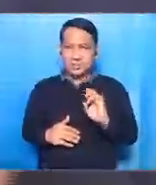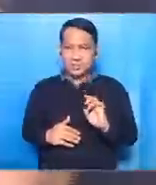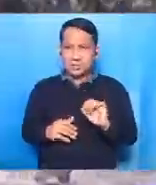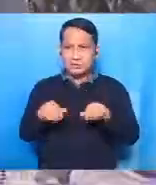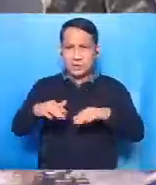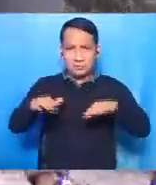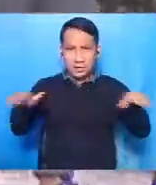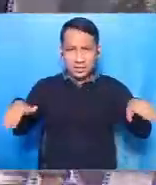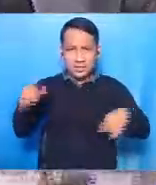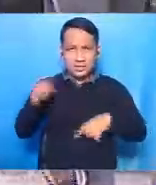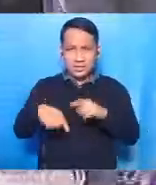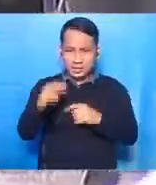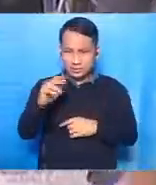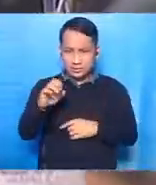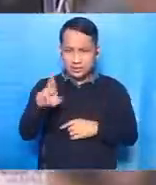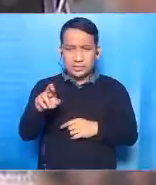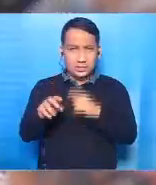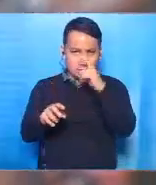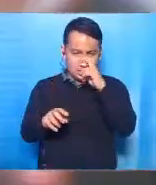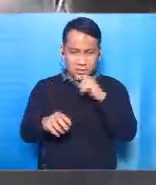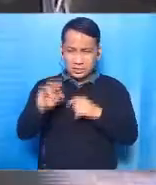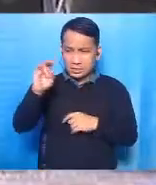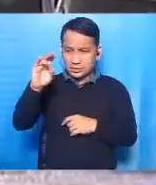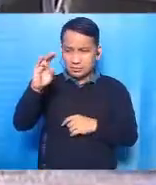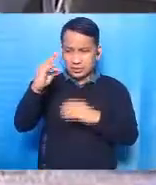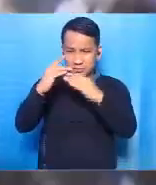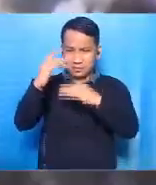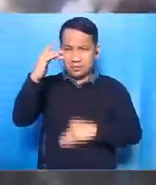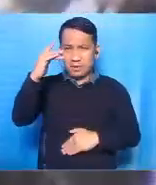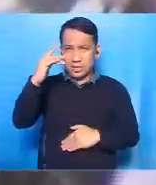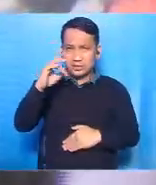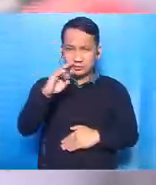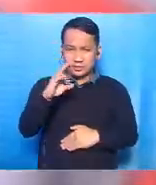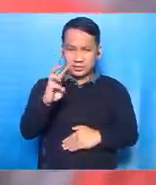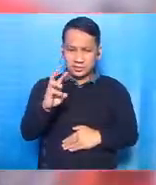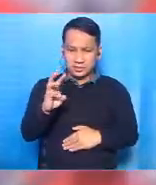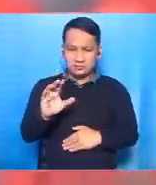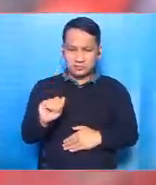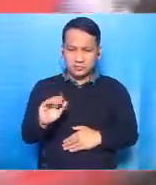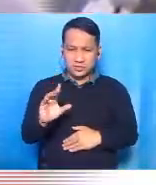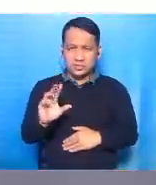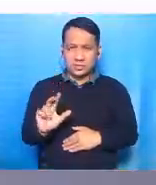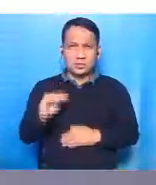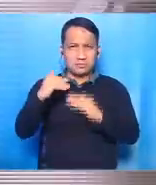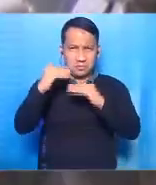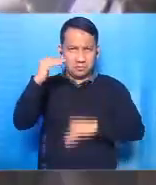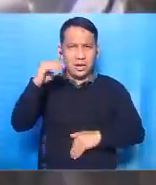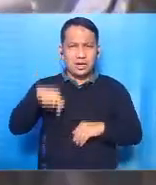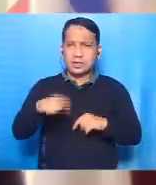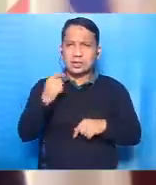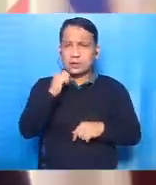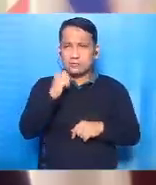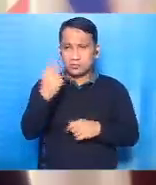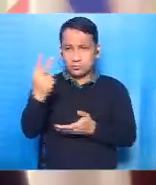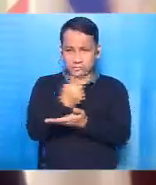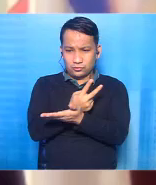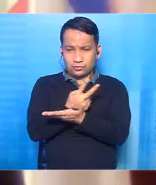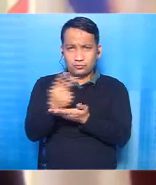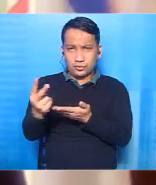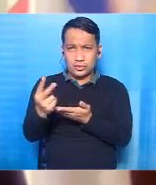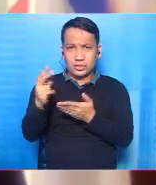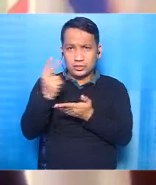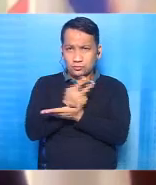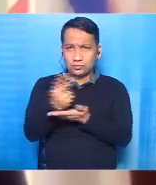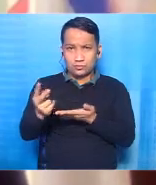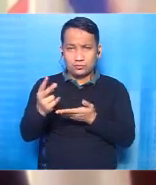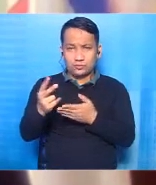mga bata sa NCR sa edad 17 pababa. Magtatagal ito ng 2 linggo simula bukas. Ayon kay MMDA